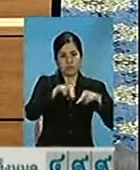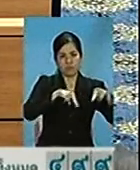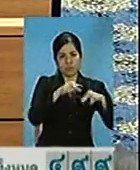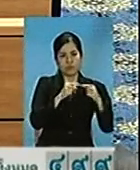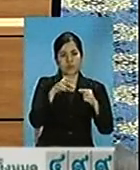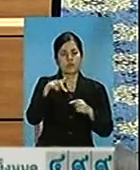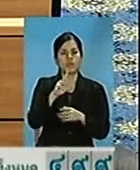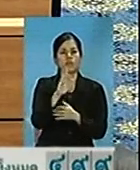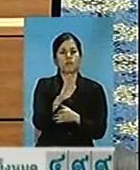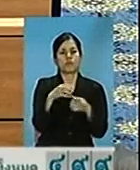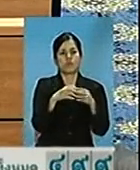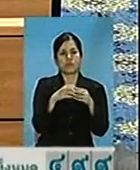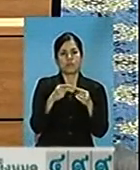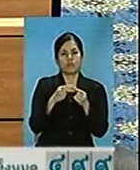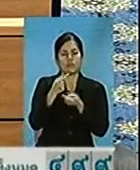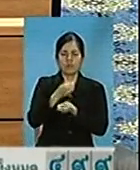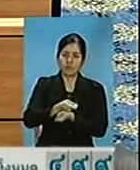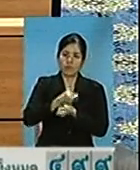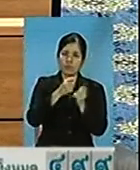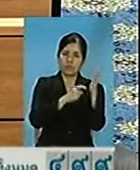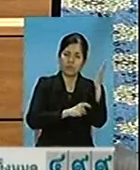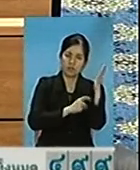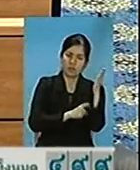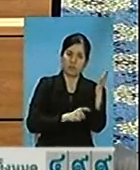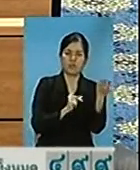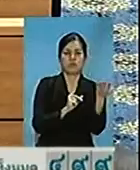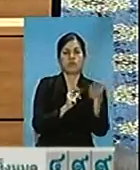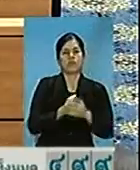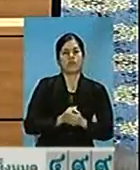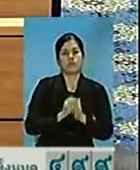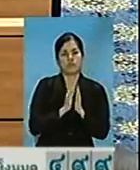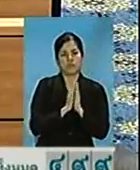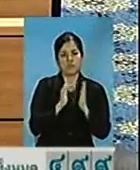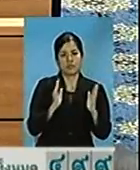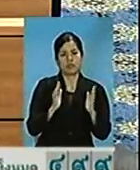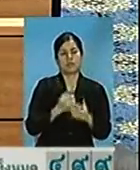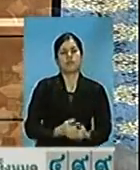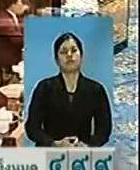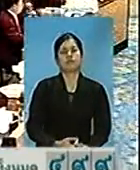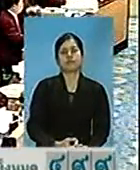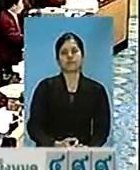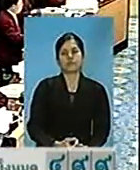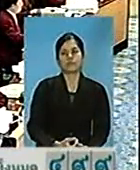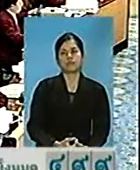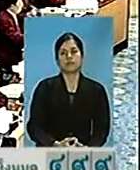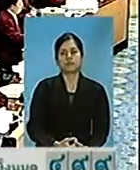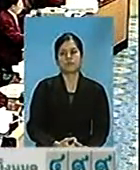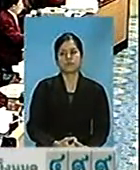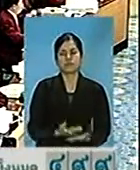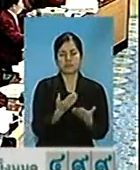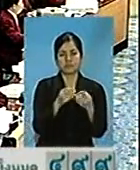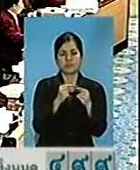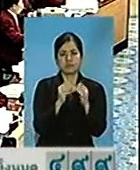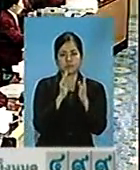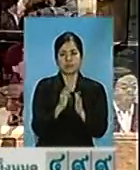ก็อย่าไปรักษาผลประโยชน์ของพ่อค้าเลยครับท่านประธานครับขอบคุณครับ เรื่องนี้ไม่มีผู้แปรยติ